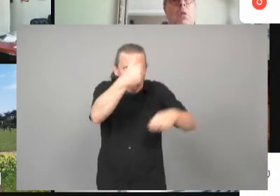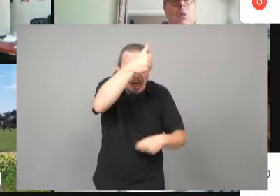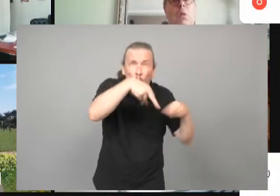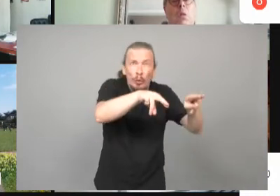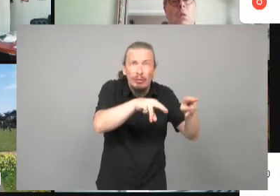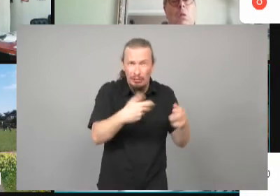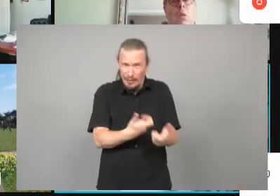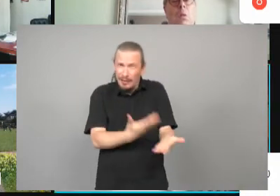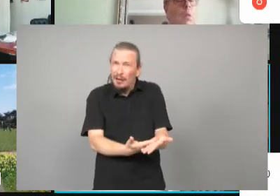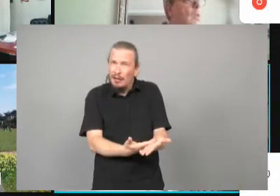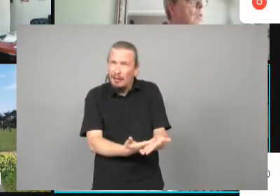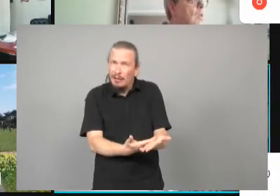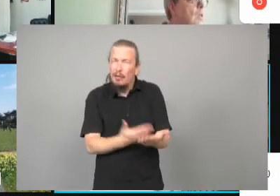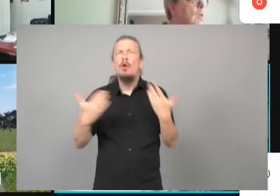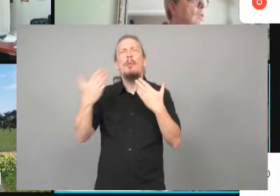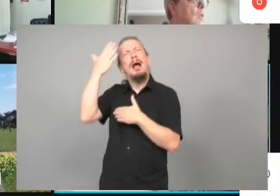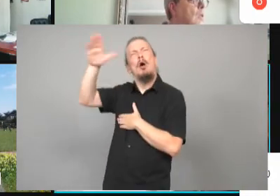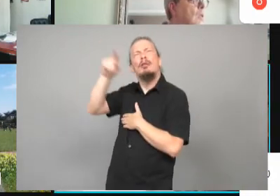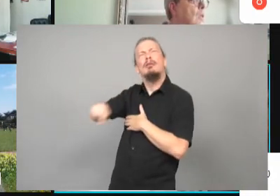Regardons ailleurs. 100 millions,